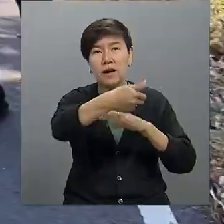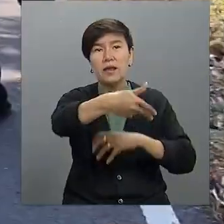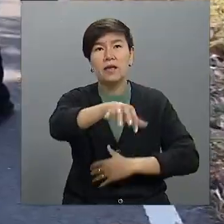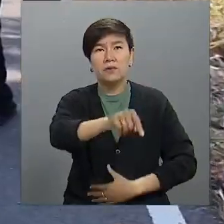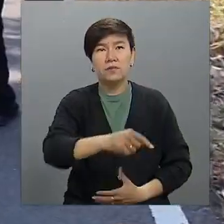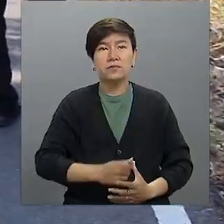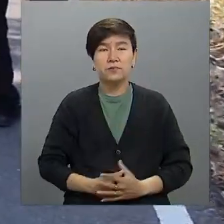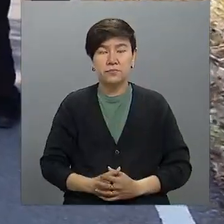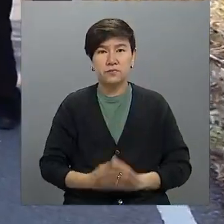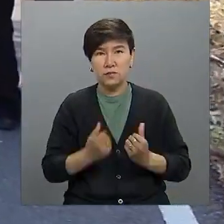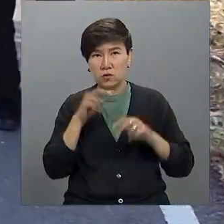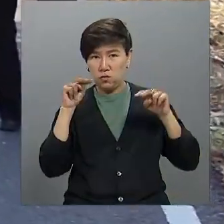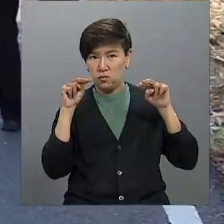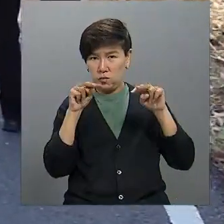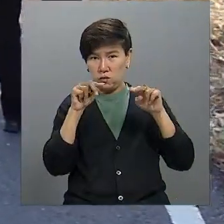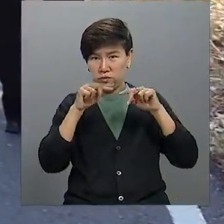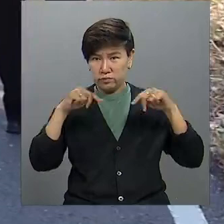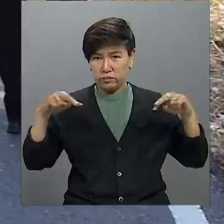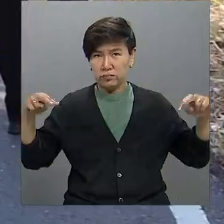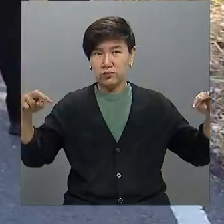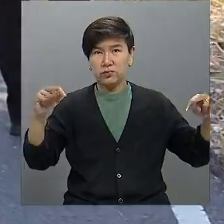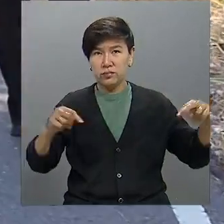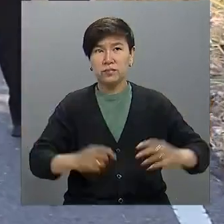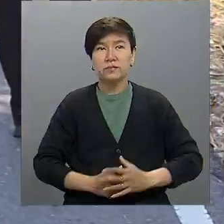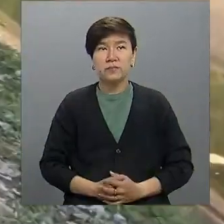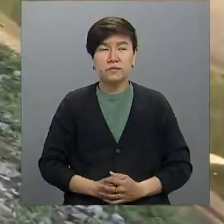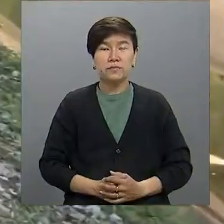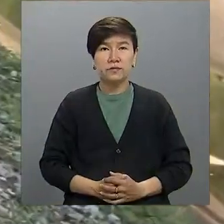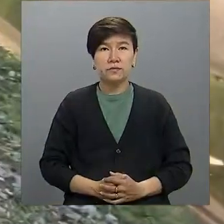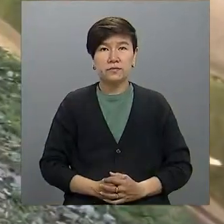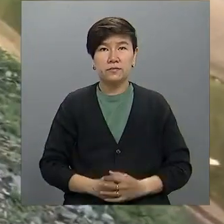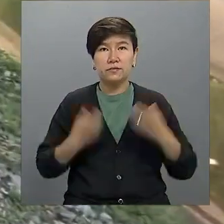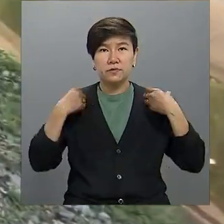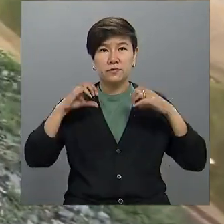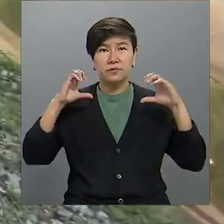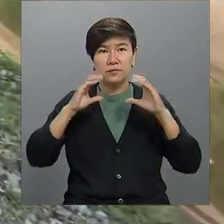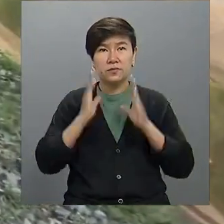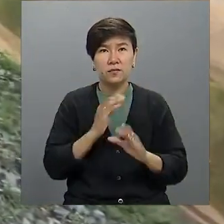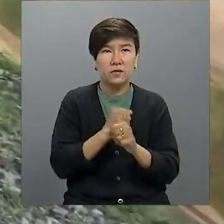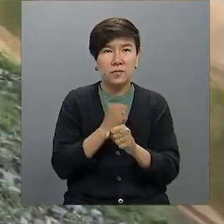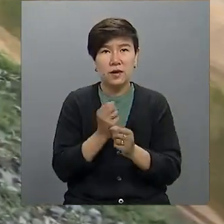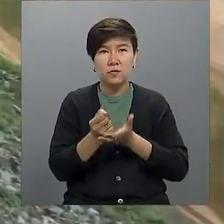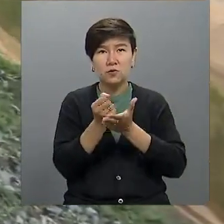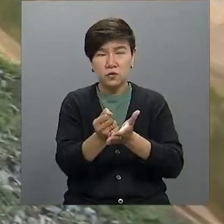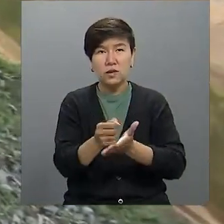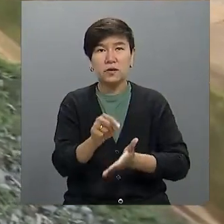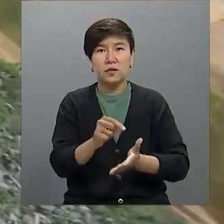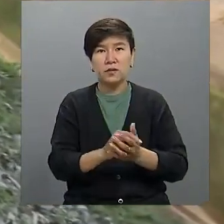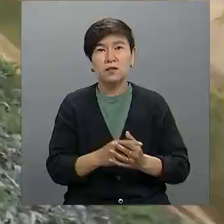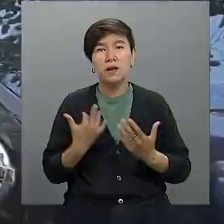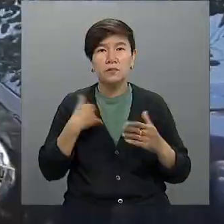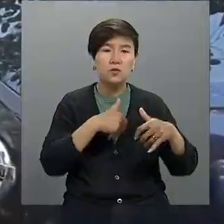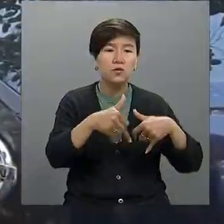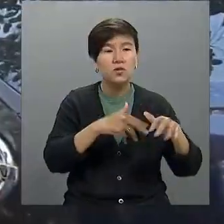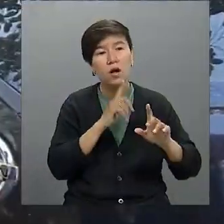ระวัง ก็เดี๋ยวนี้ทางเจ้าหน้าที่ของนางรองค่ะจะมีเข้ามาเฝ้าระวังแล้วก็คอยสอบถามชาวบ้าน